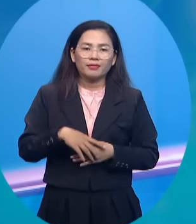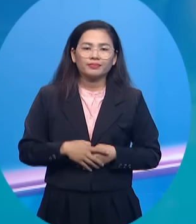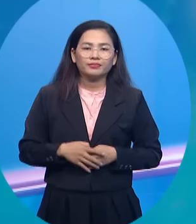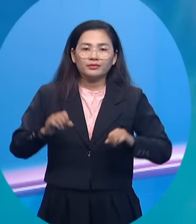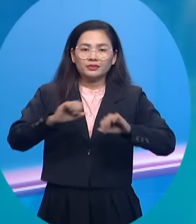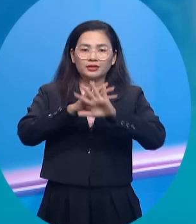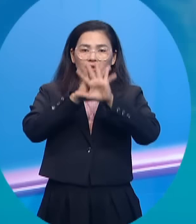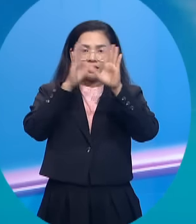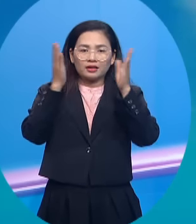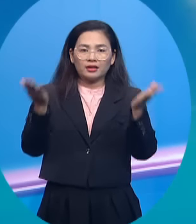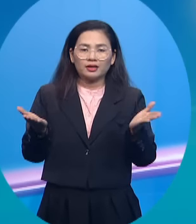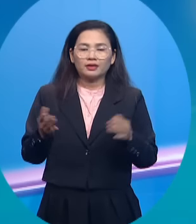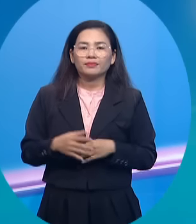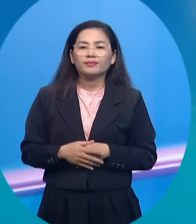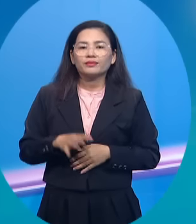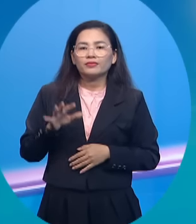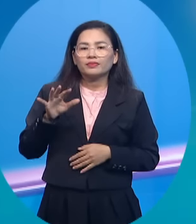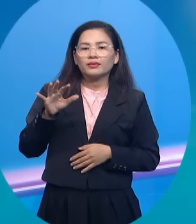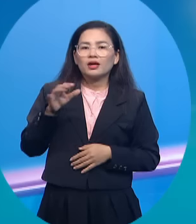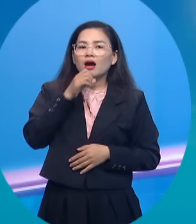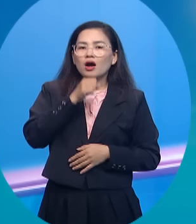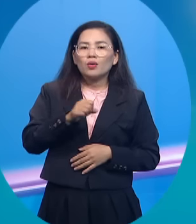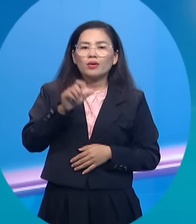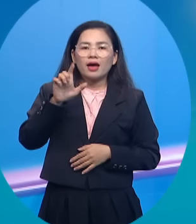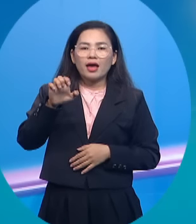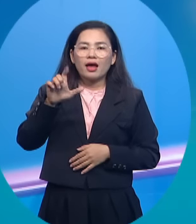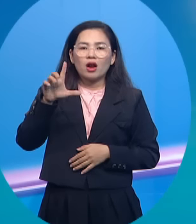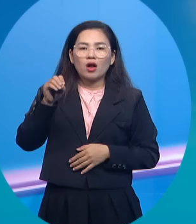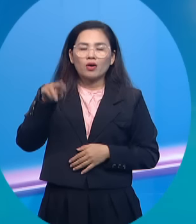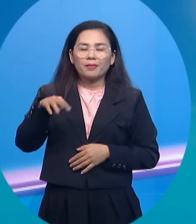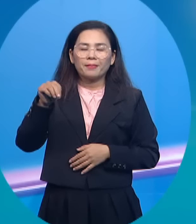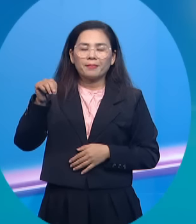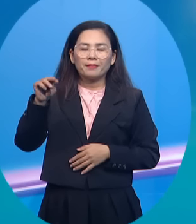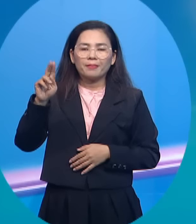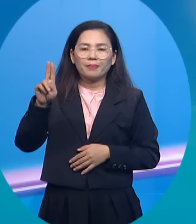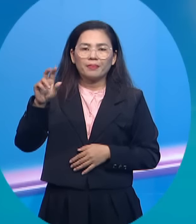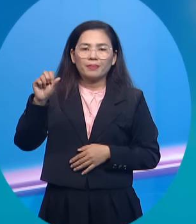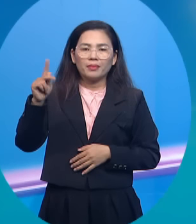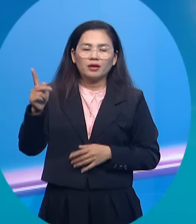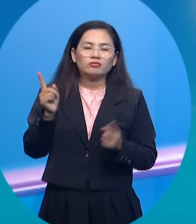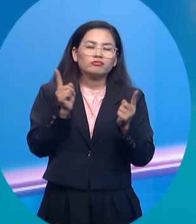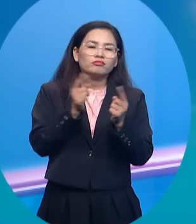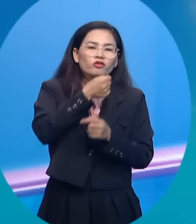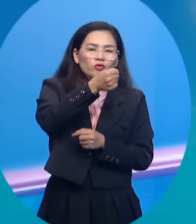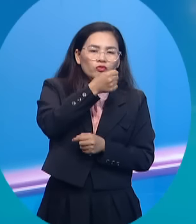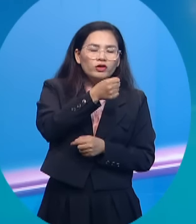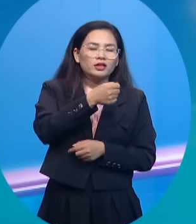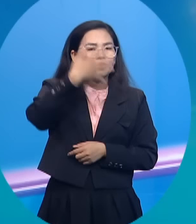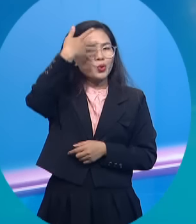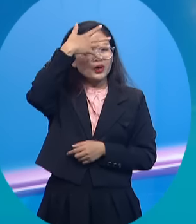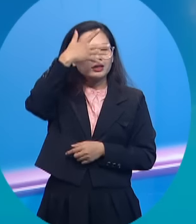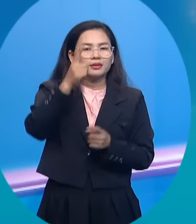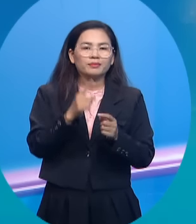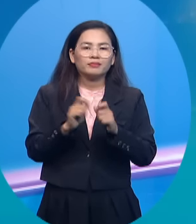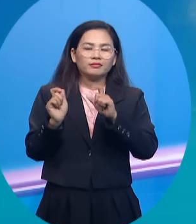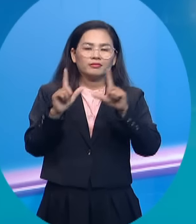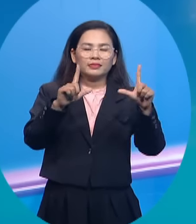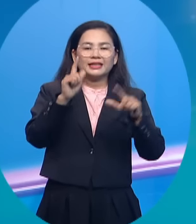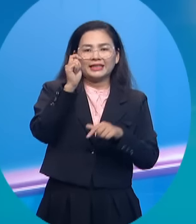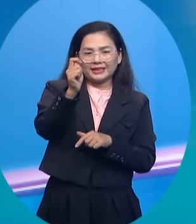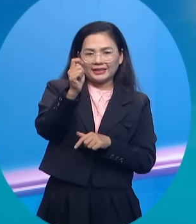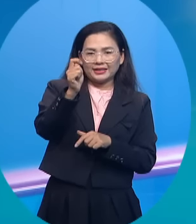Sáng nay, theo giờ Việt Nam, tỷ phú Elon Musk đã phỏng vấn ứng viên tổng thống của đảng Cộng hòa Donald Trump trên mạng xã hội X. Hơn 1 triệu người đã theo